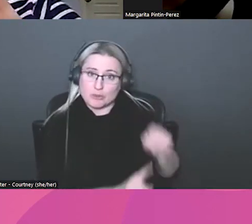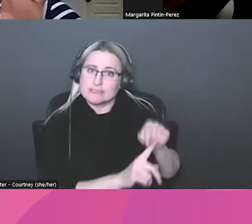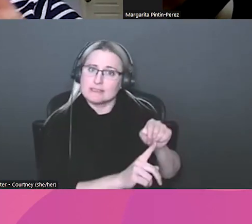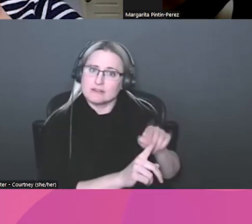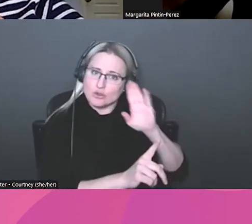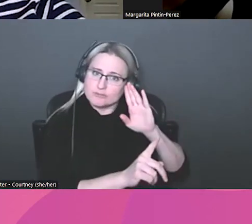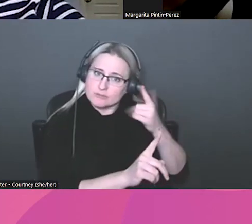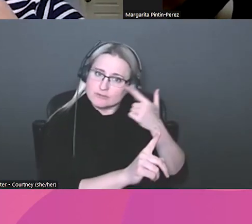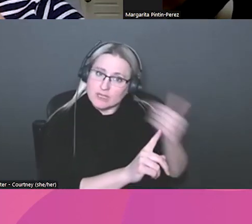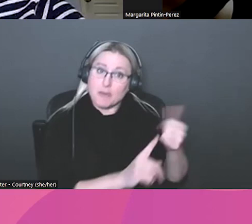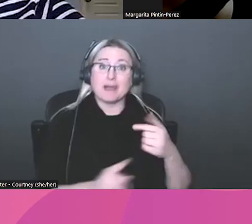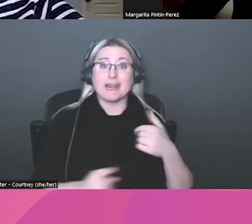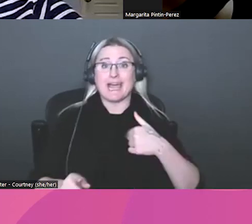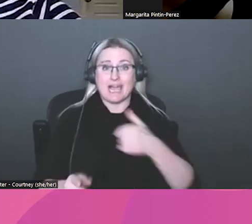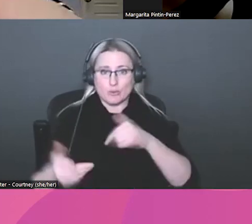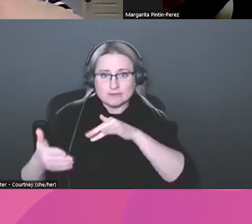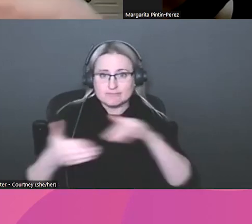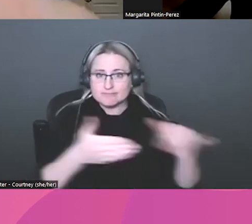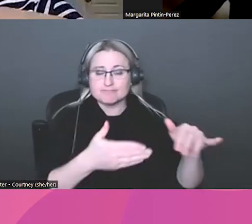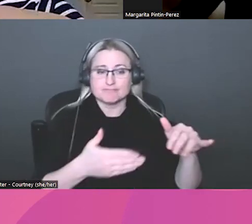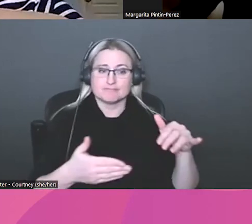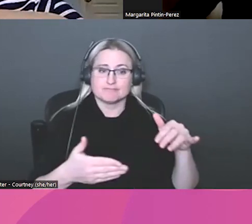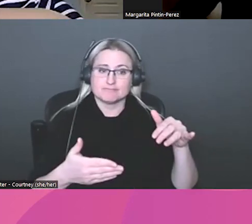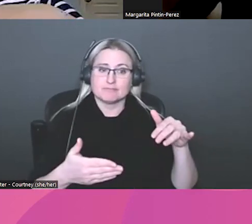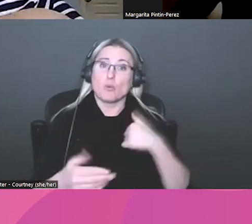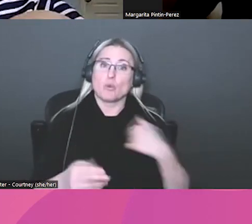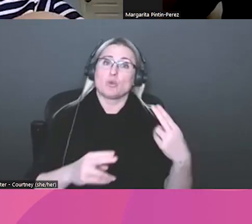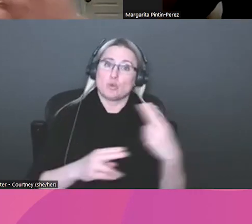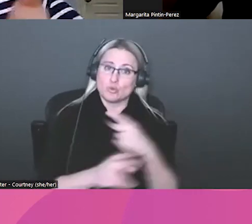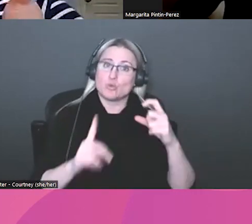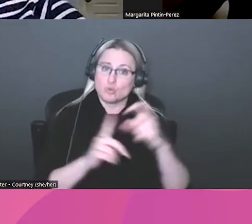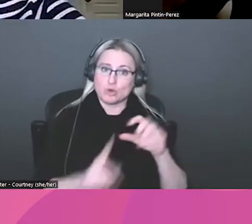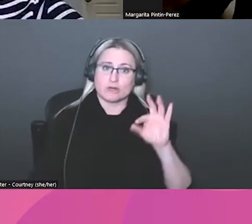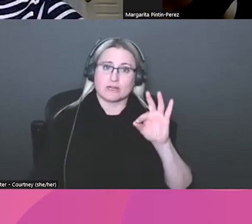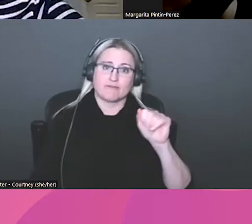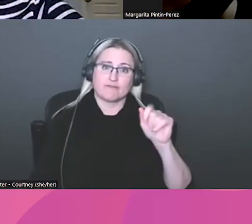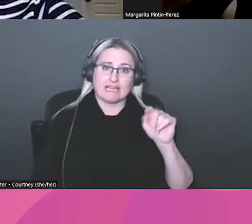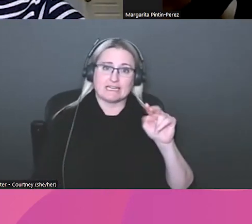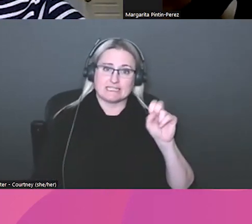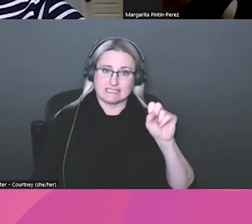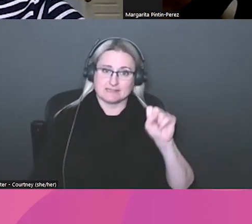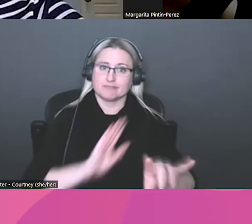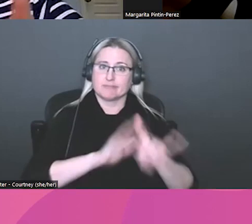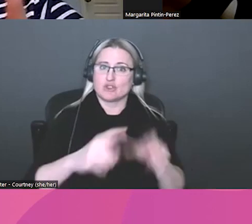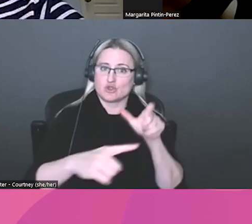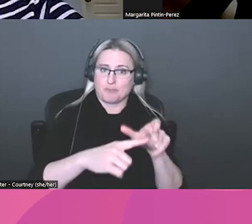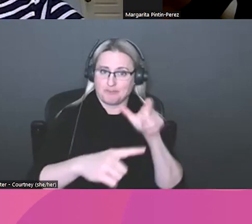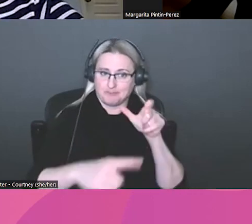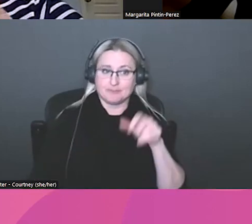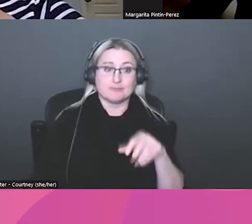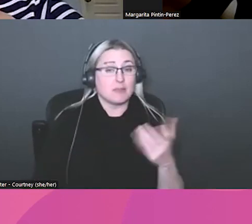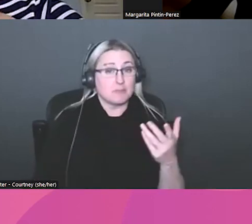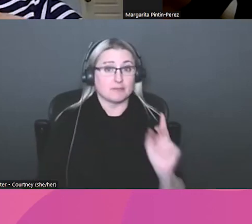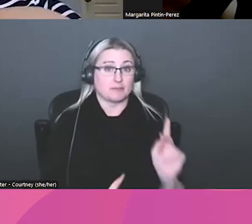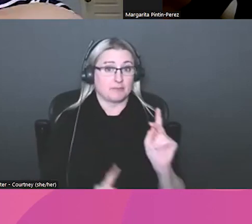personne dans nos espaces donc de militantisme. Nous utilisons le mot gros comme